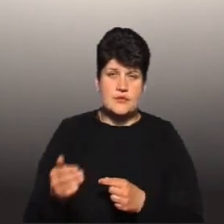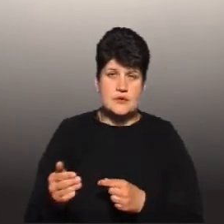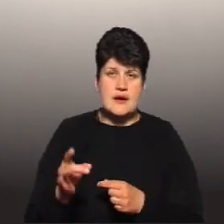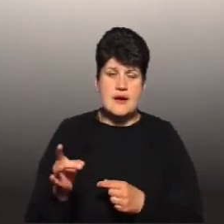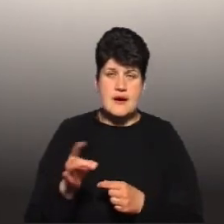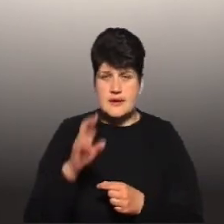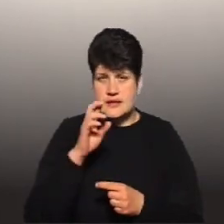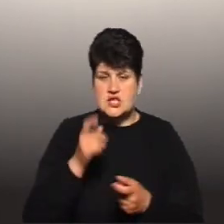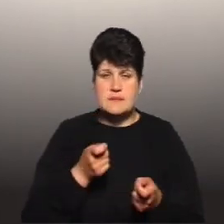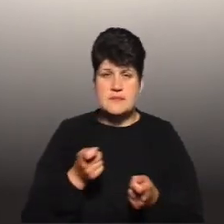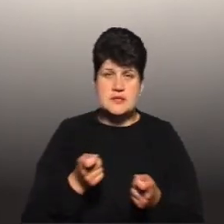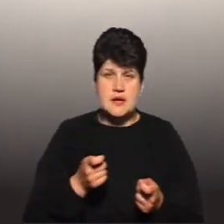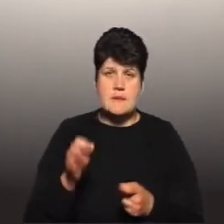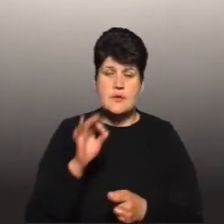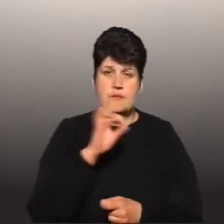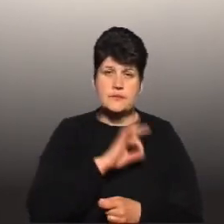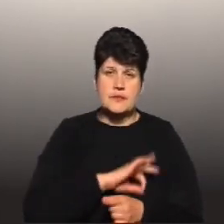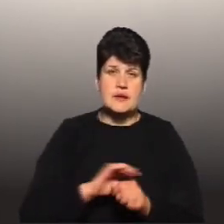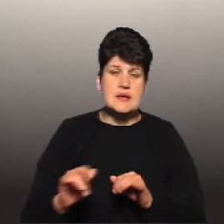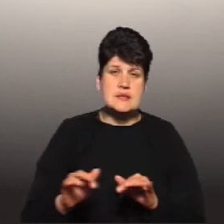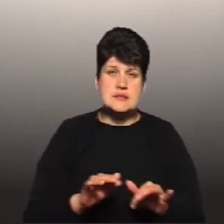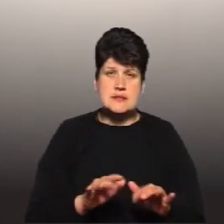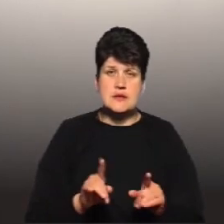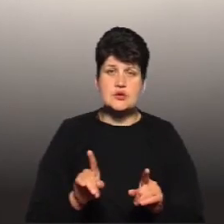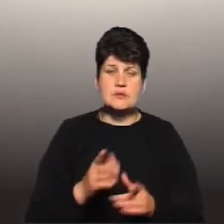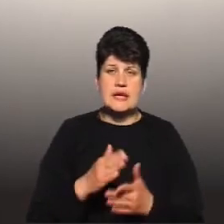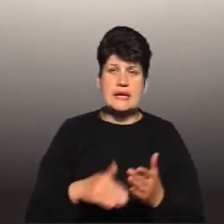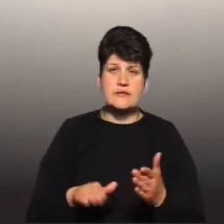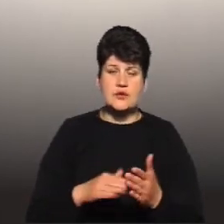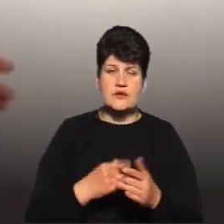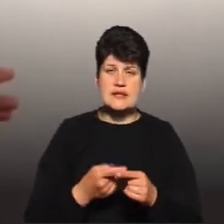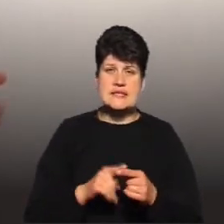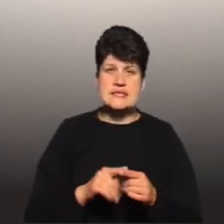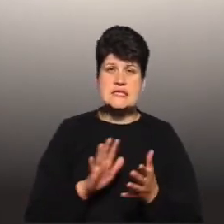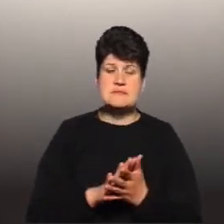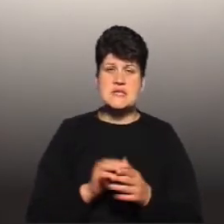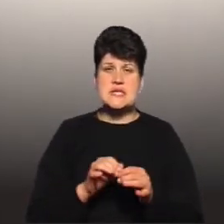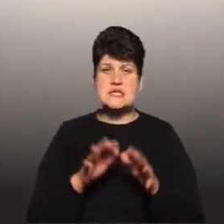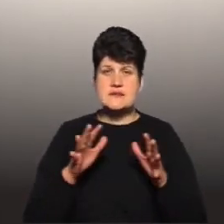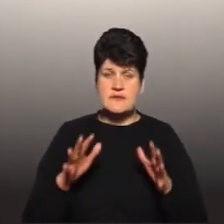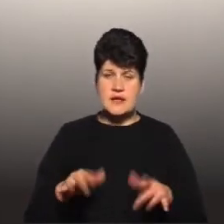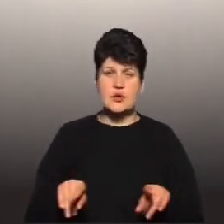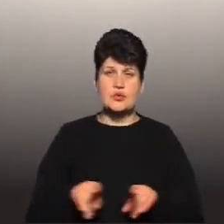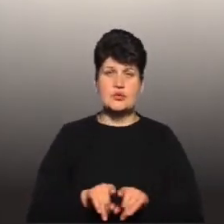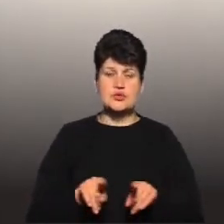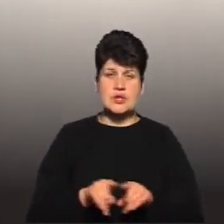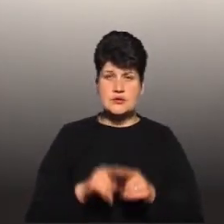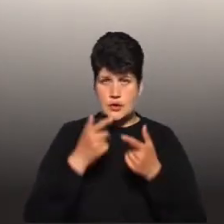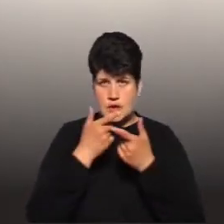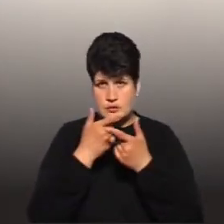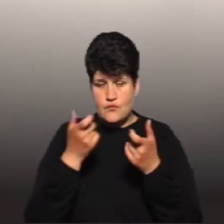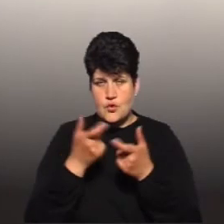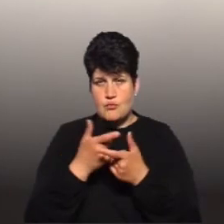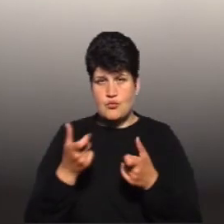райдержадміністрації про вжиття заходів, аби ліквідувати таке сміттєзвалище. І одночасно інформуємо